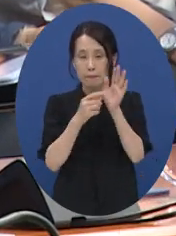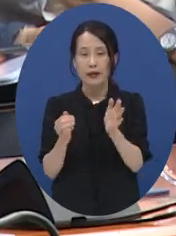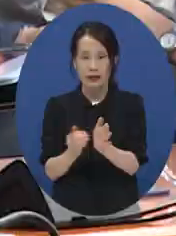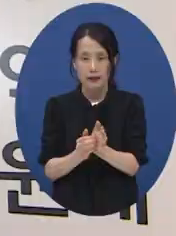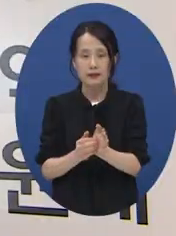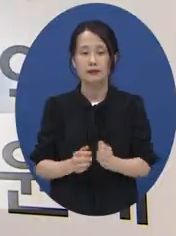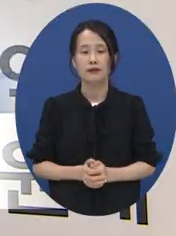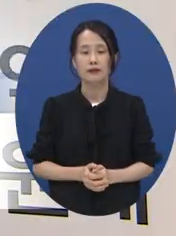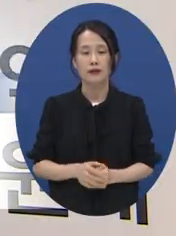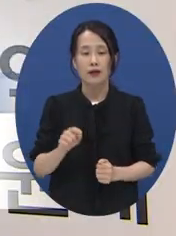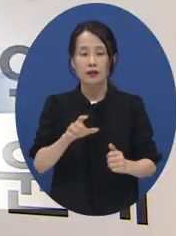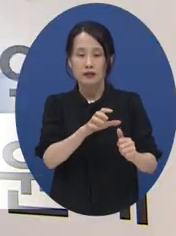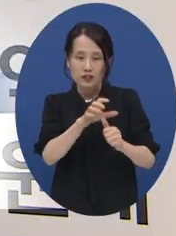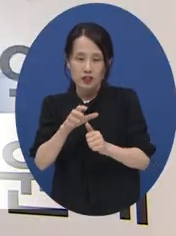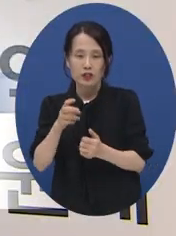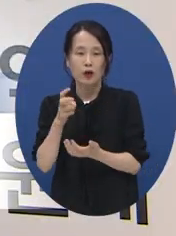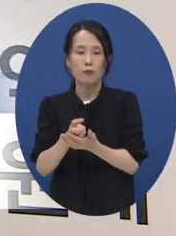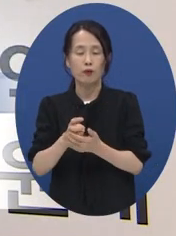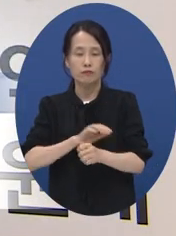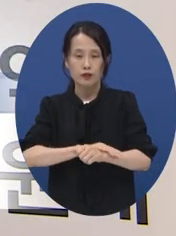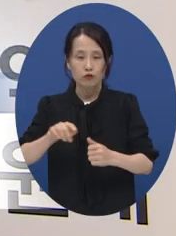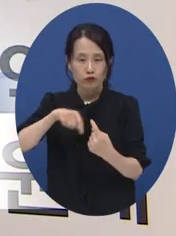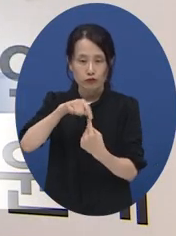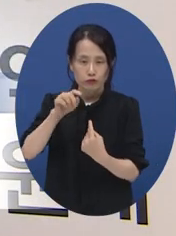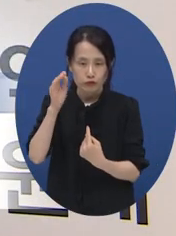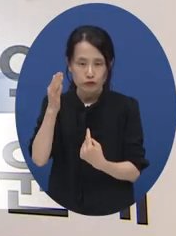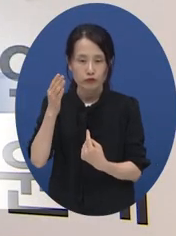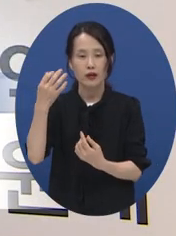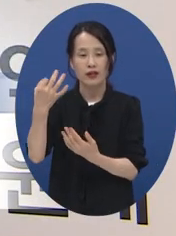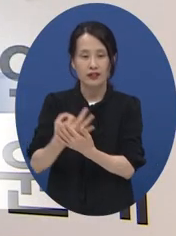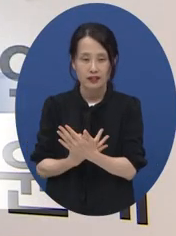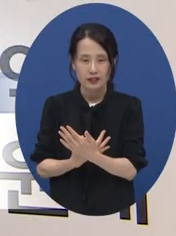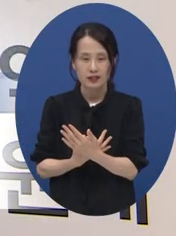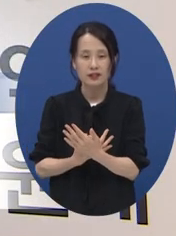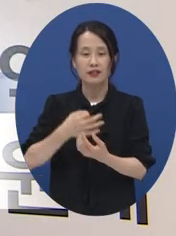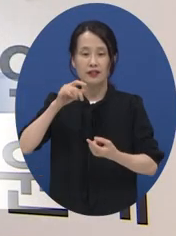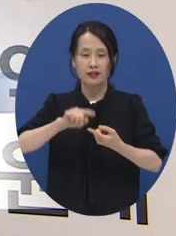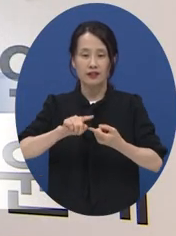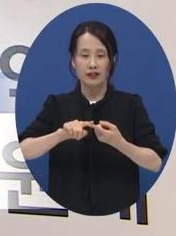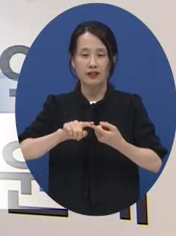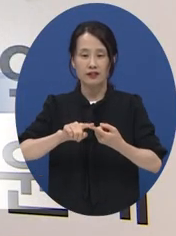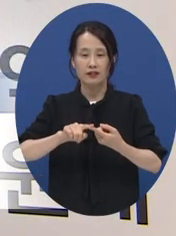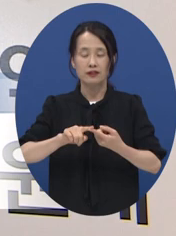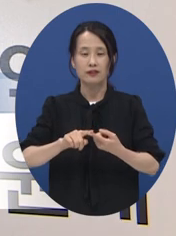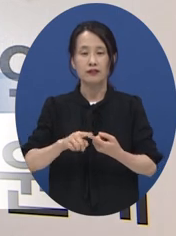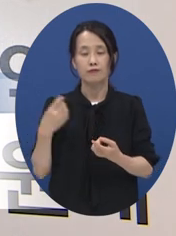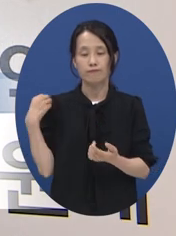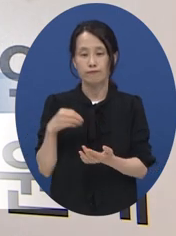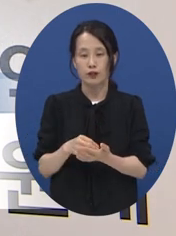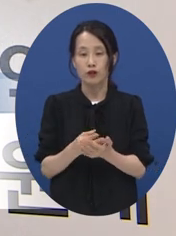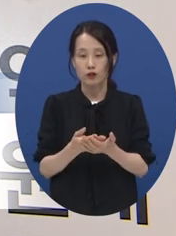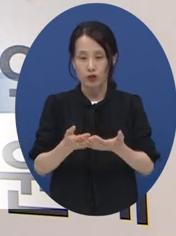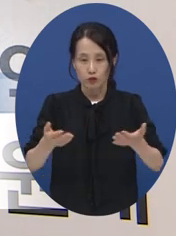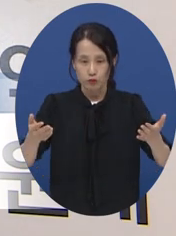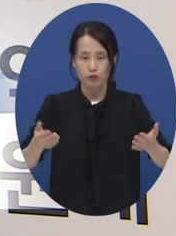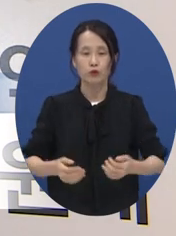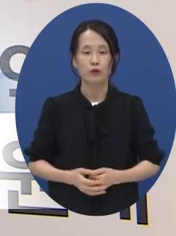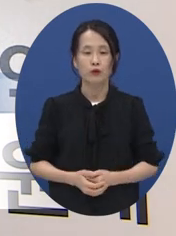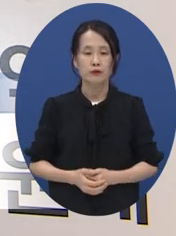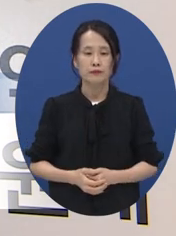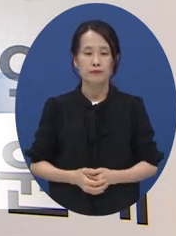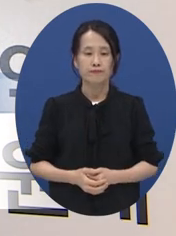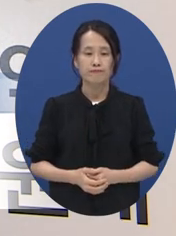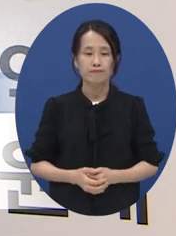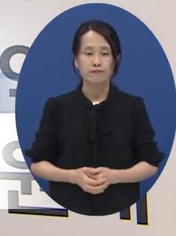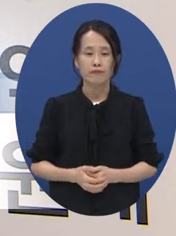발표했습니다. 도입돼서 제도가 잘 운영된다 그러면 이제 개발이익, 우발이익에 해당하는 상당 부분들이 이제 도로